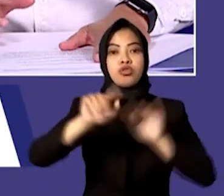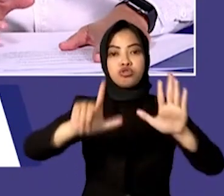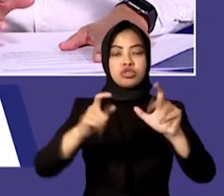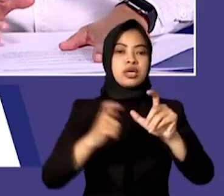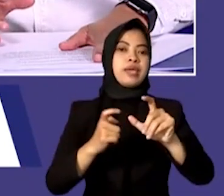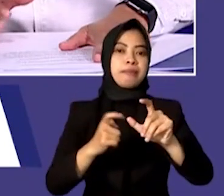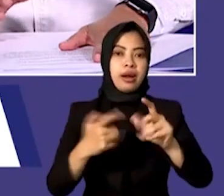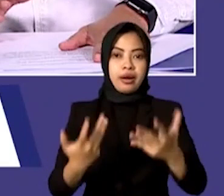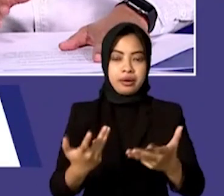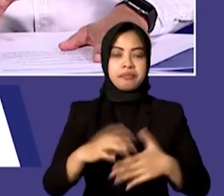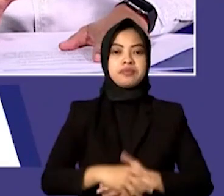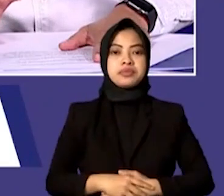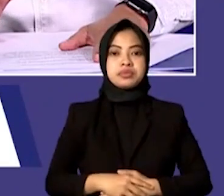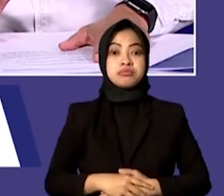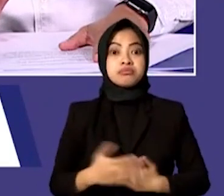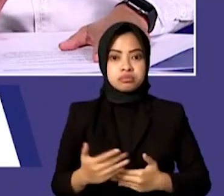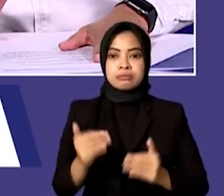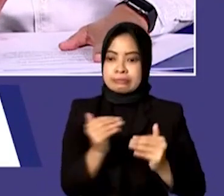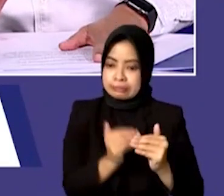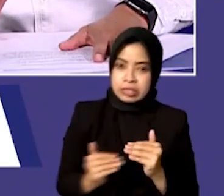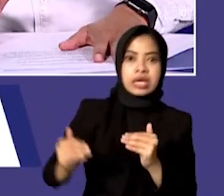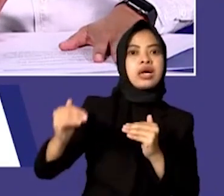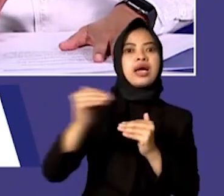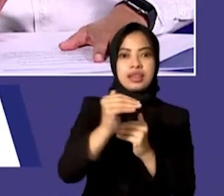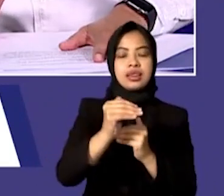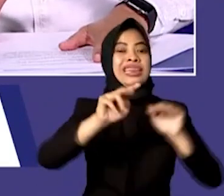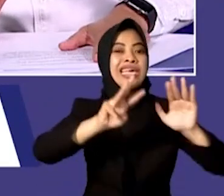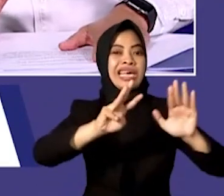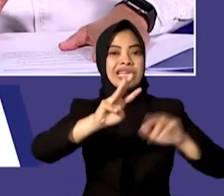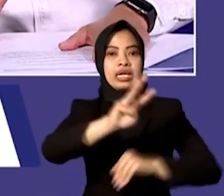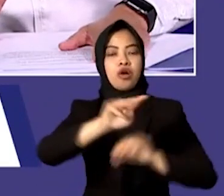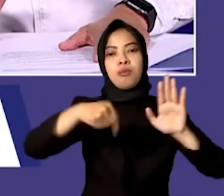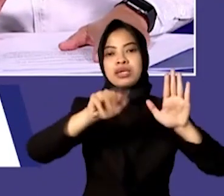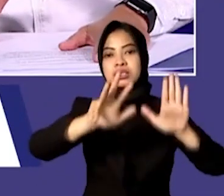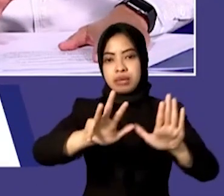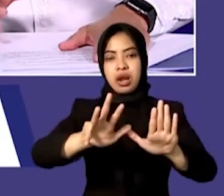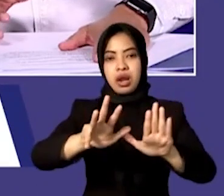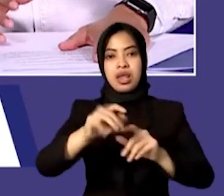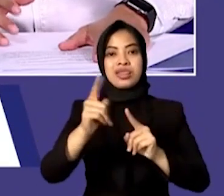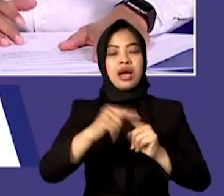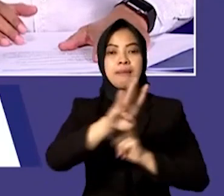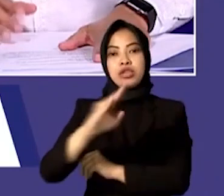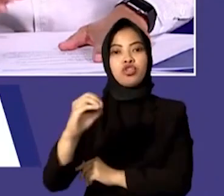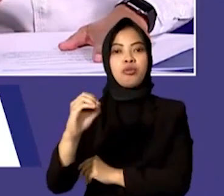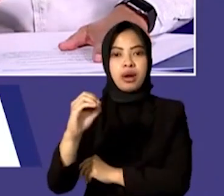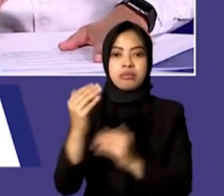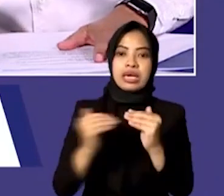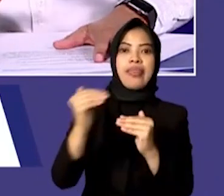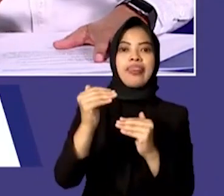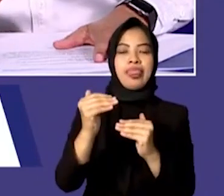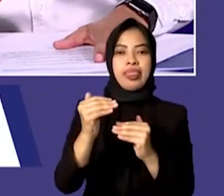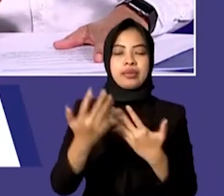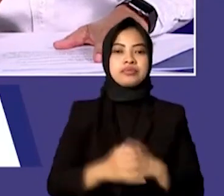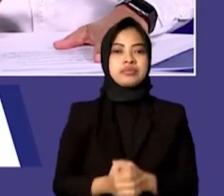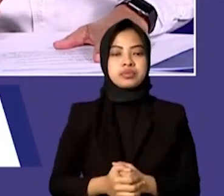27 Sep kemudian meningkat menjadi 39,40 dua persen pada tanggal 4 Oktober dan